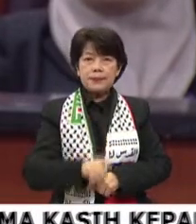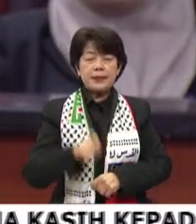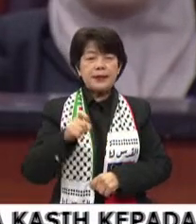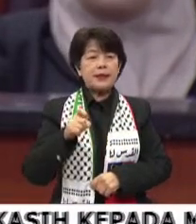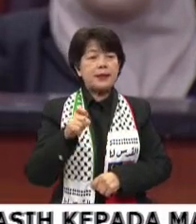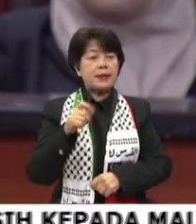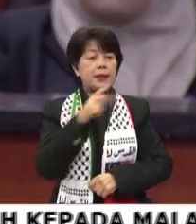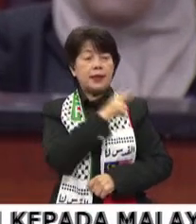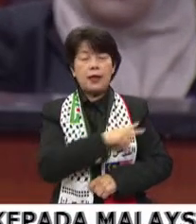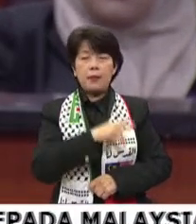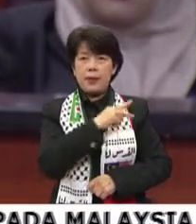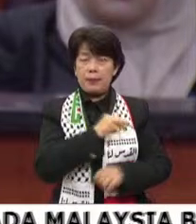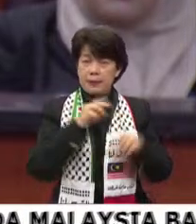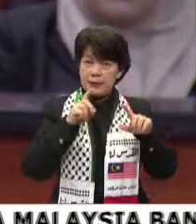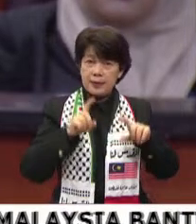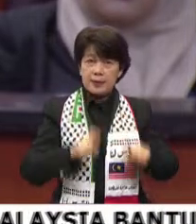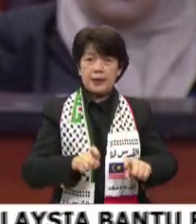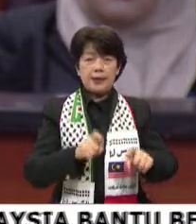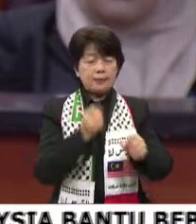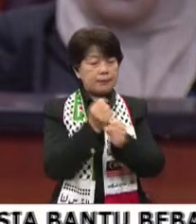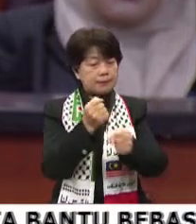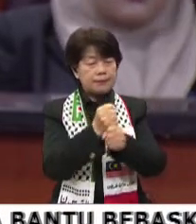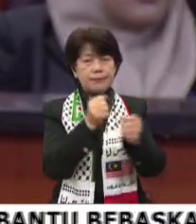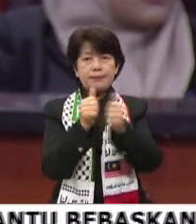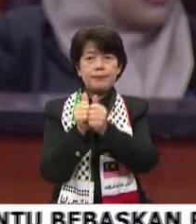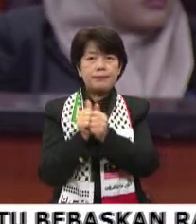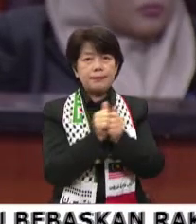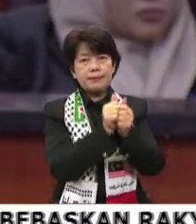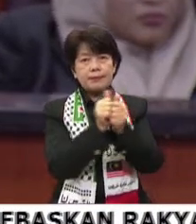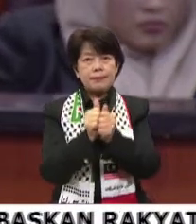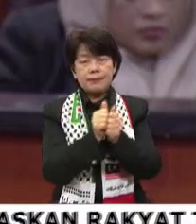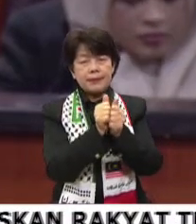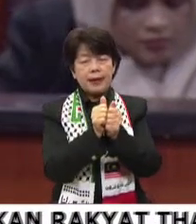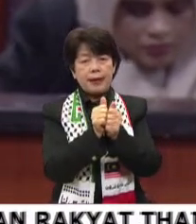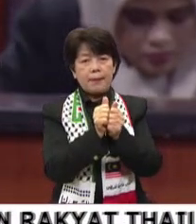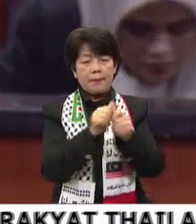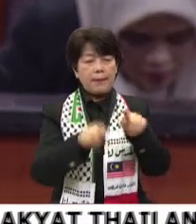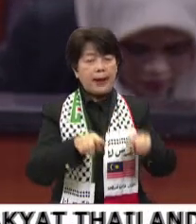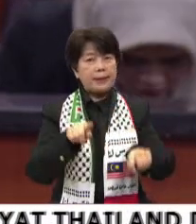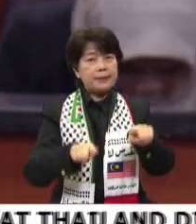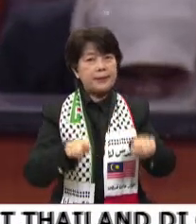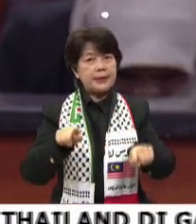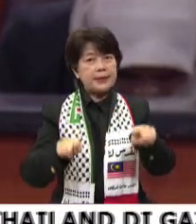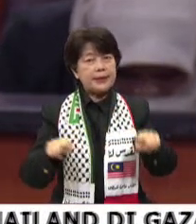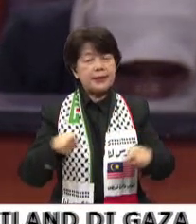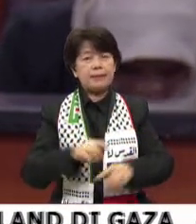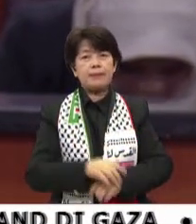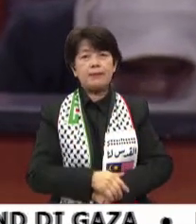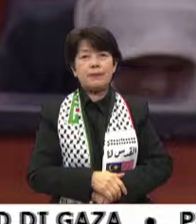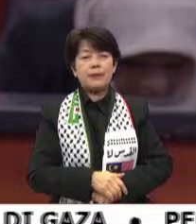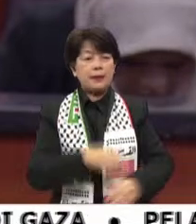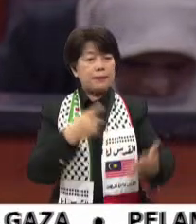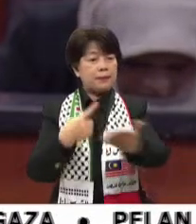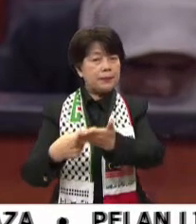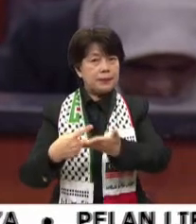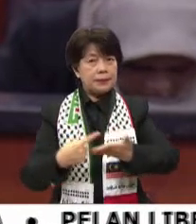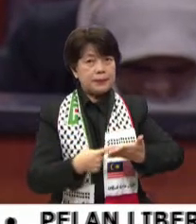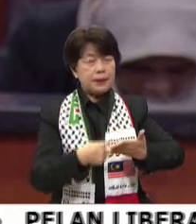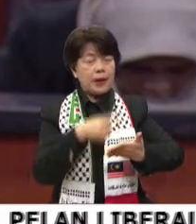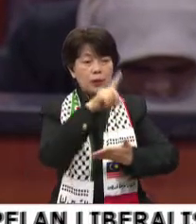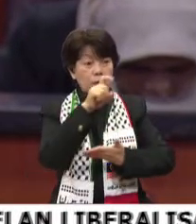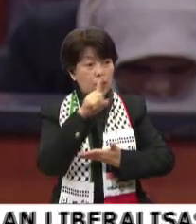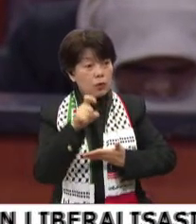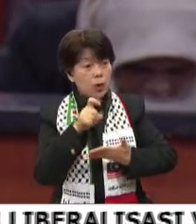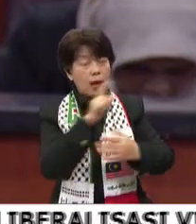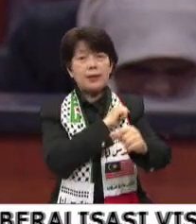mengemudi memerlukan juga kerjasama dengan kementerian-kementerian yang beza sebab bila kita berbicara soal tenaga